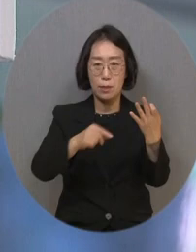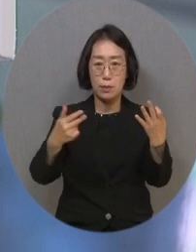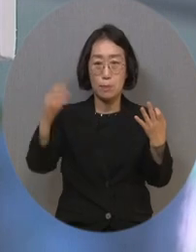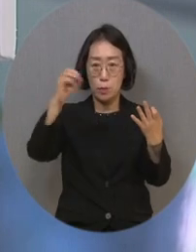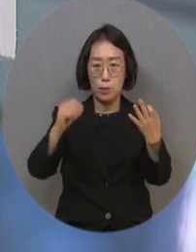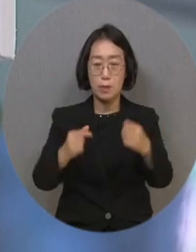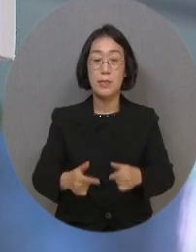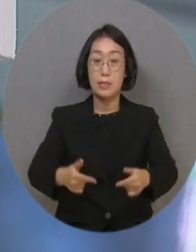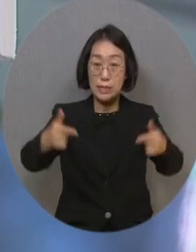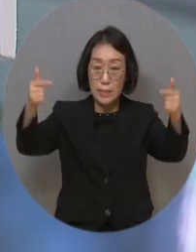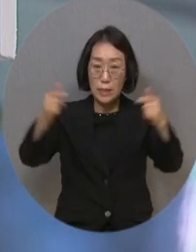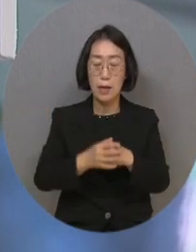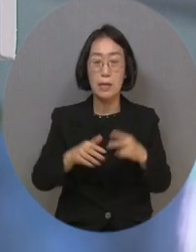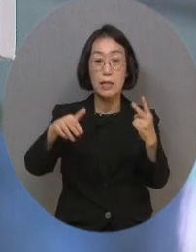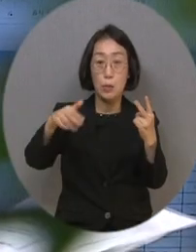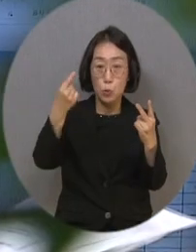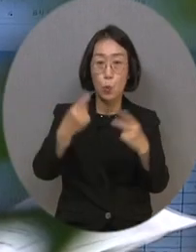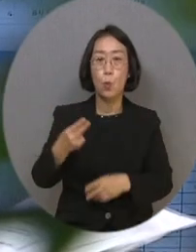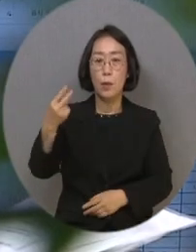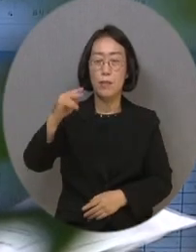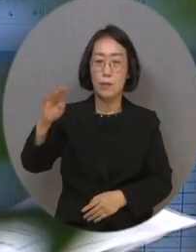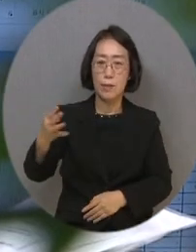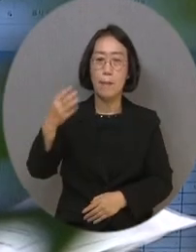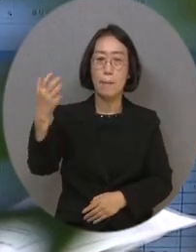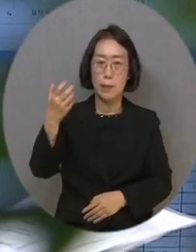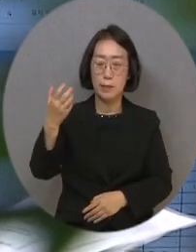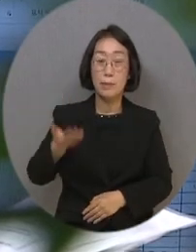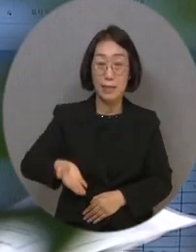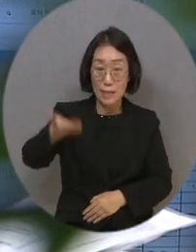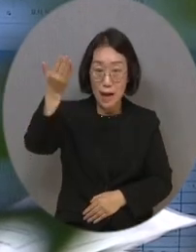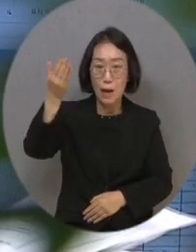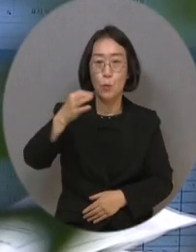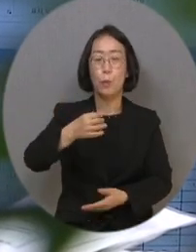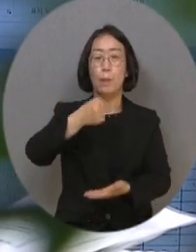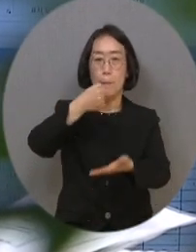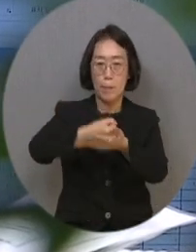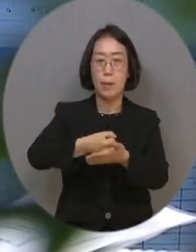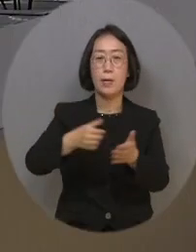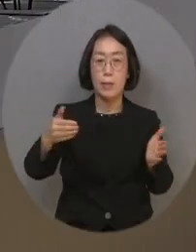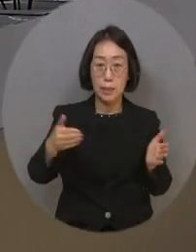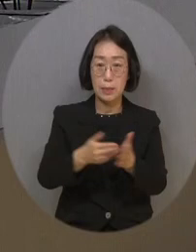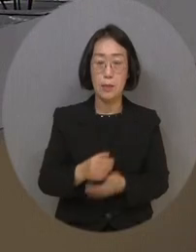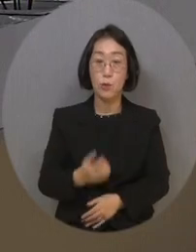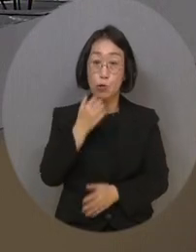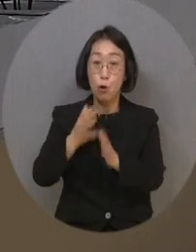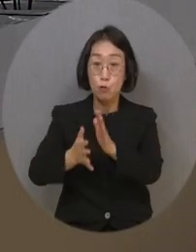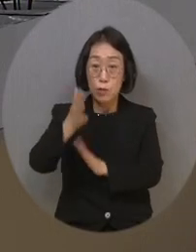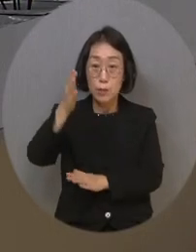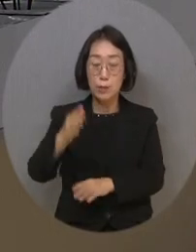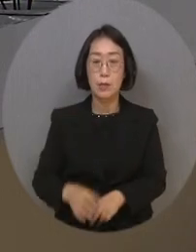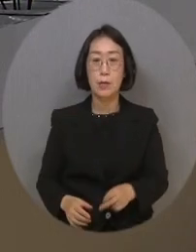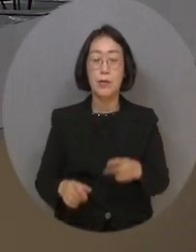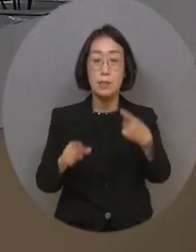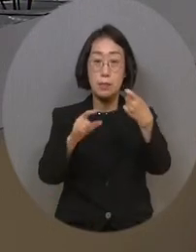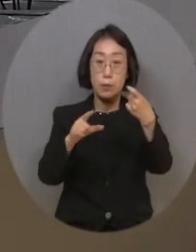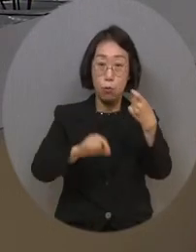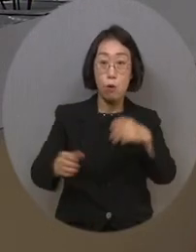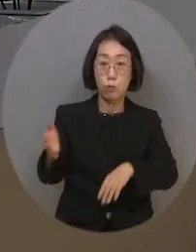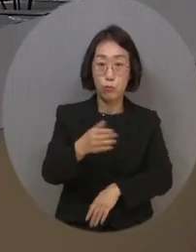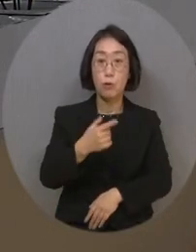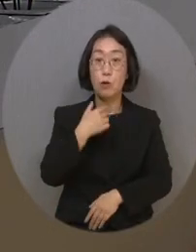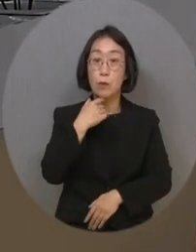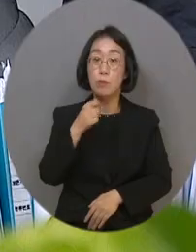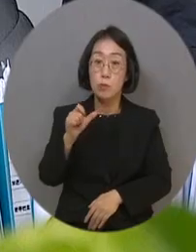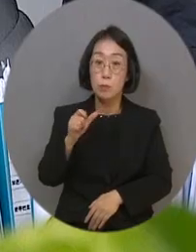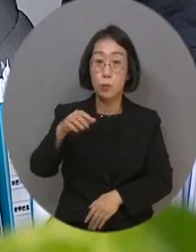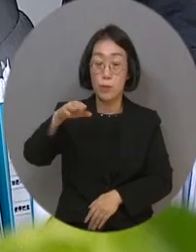14.7% 증가한 2조 2,846억 원으로 편성됐습니다. 서울시도 이번 달부터 만 65세 이상